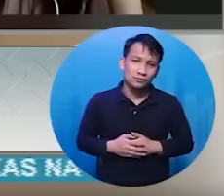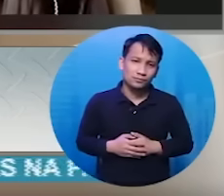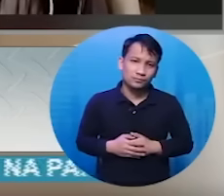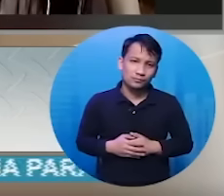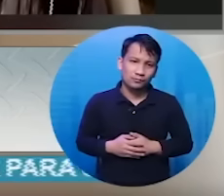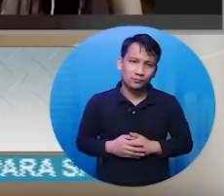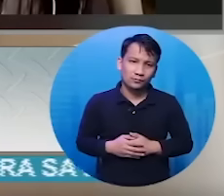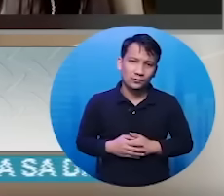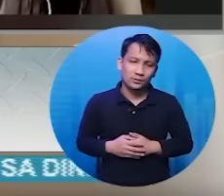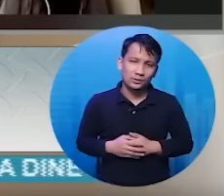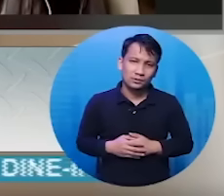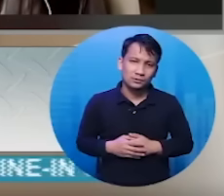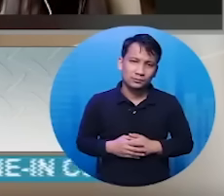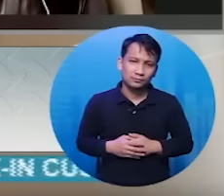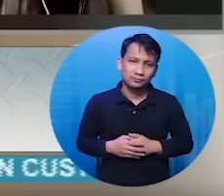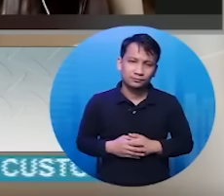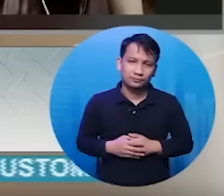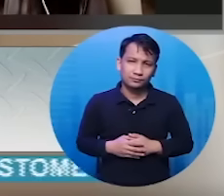Sir Rafi, gusto ko pong...